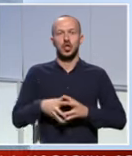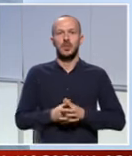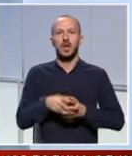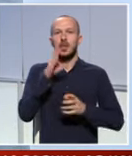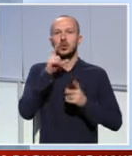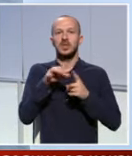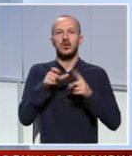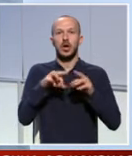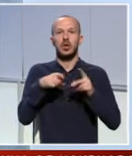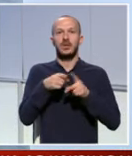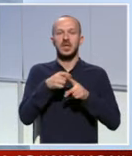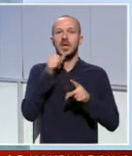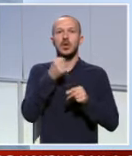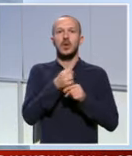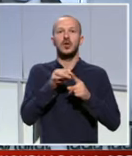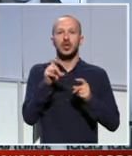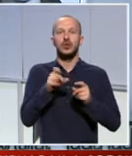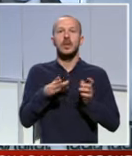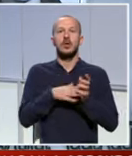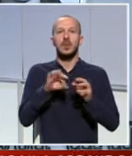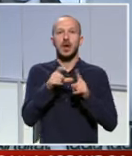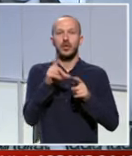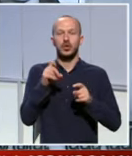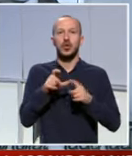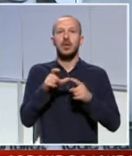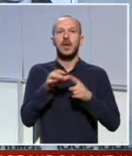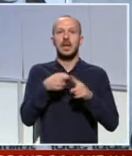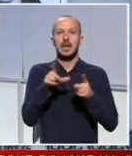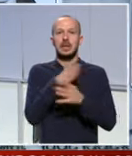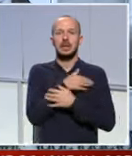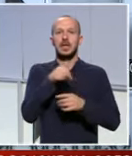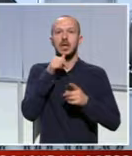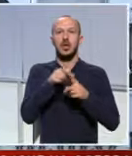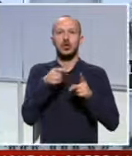Priču o Saši Kolevskom, Goranu Pečinoviću, Mladenu Obradoviću, Ljubi Kerkezu